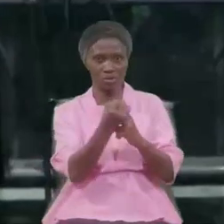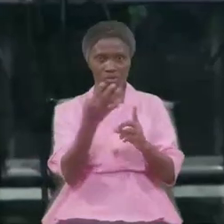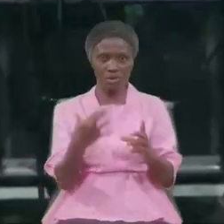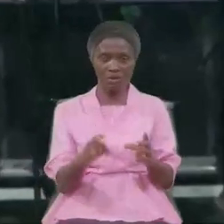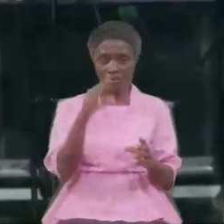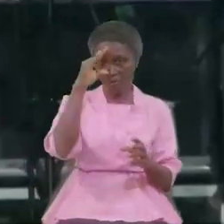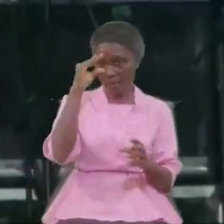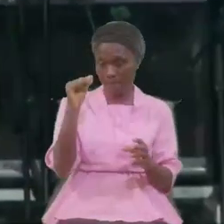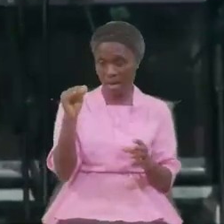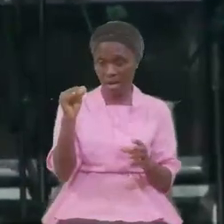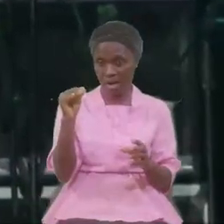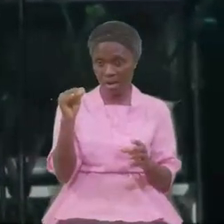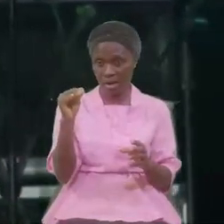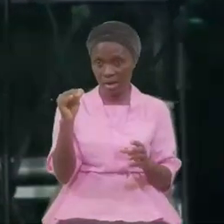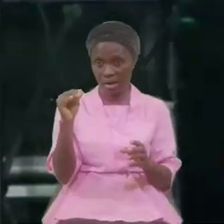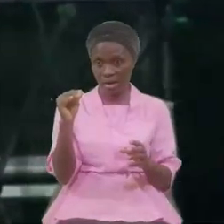si on voit la situation de l'homme,